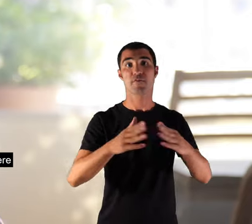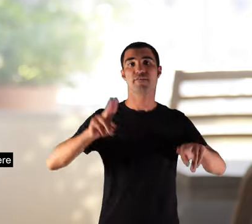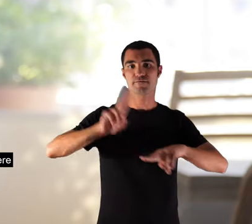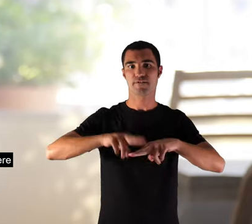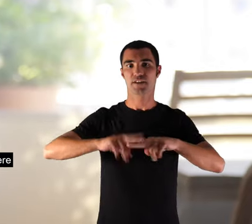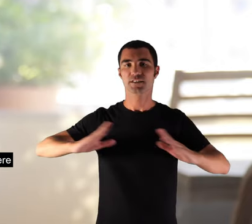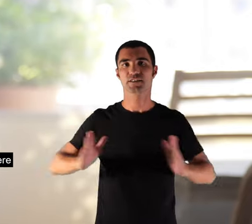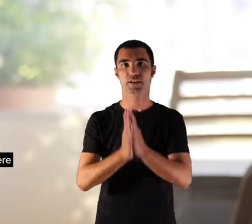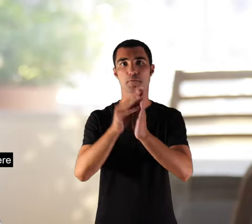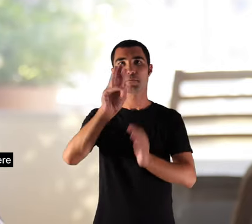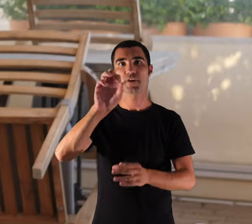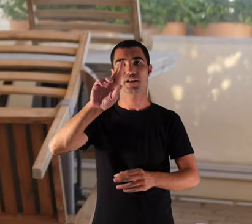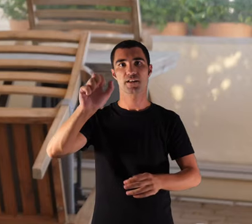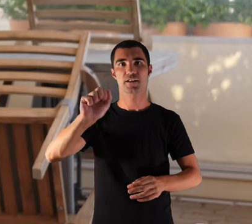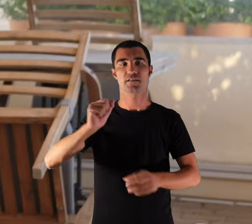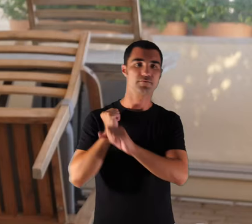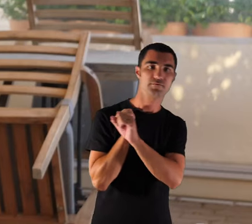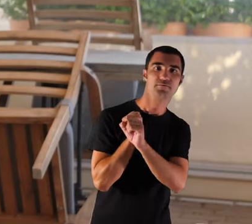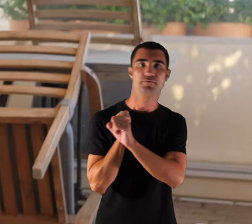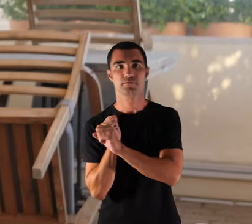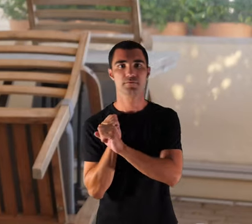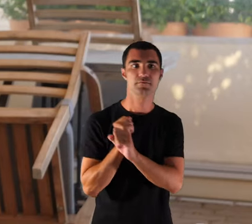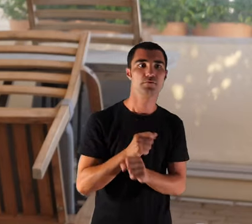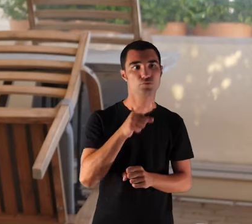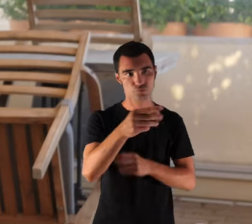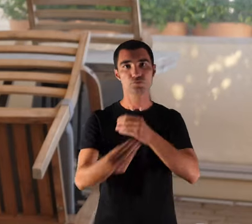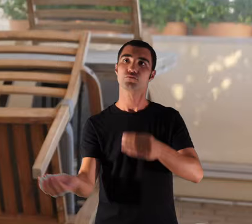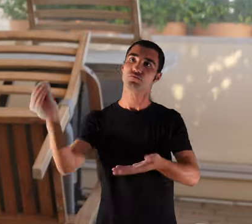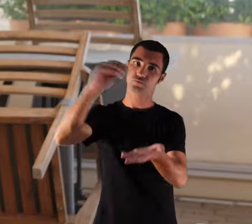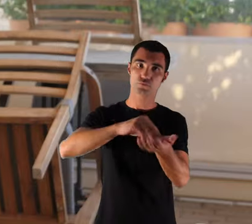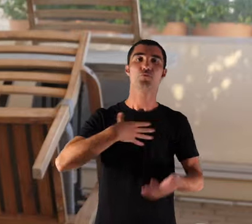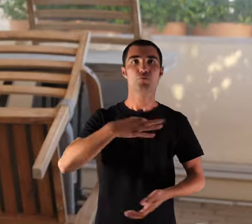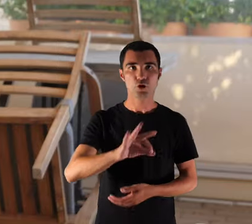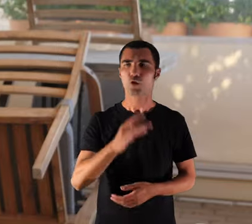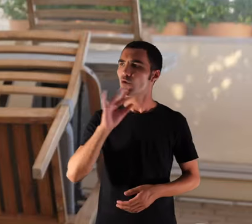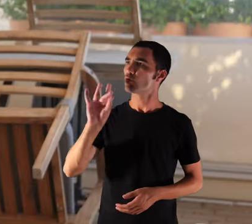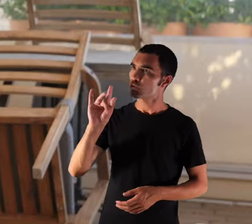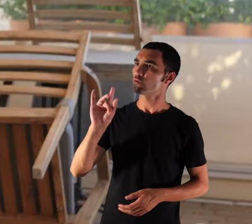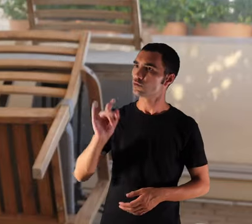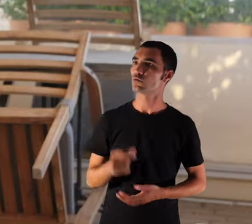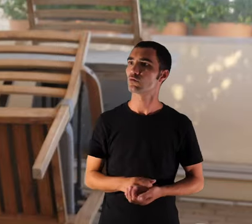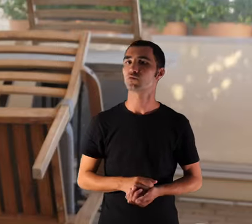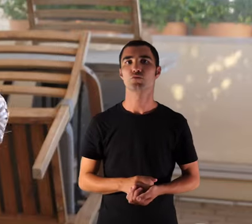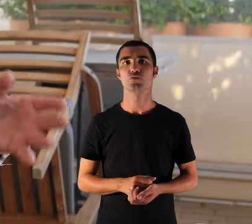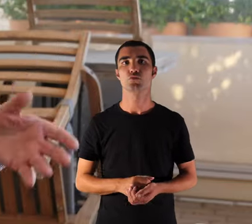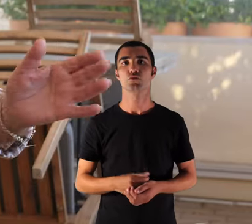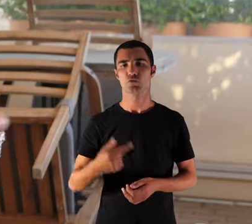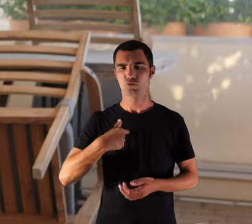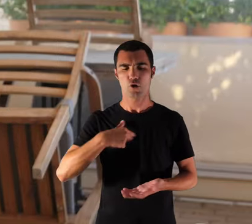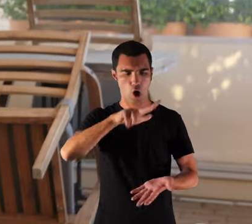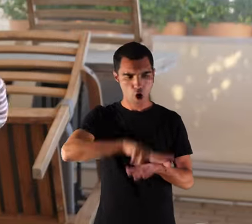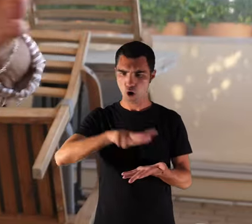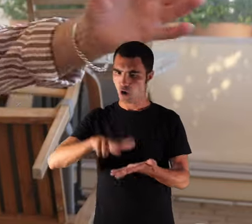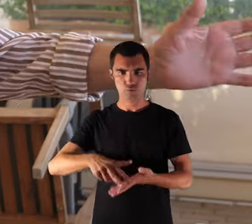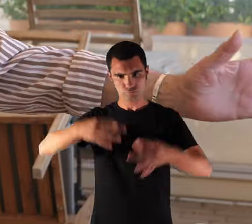pues, li vaig explicar. Diu, que el te pot dur Sant Pere? Diu, sí, jo t'estic. Tenc permís i tenc homologats i